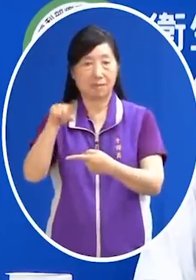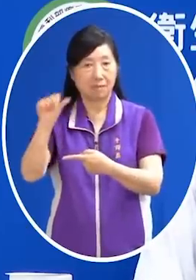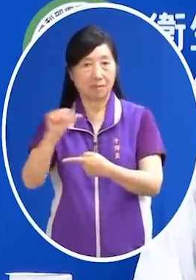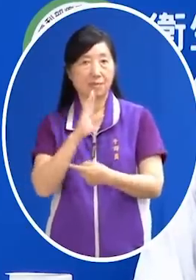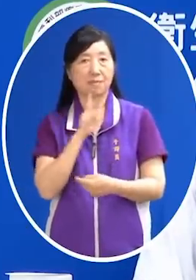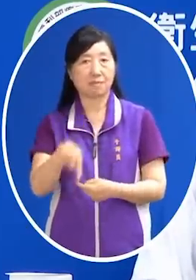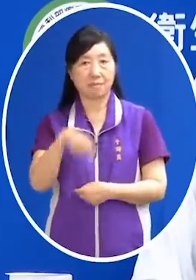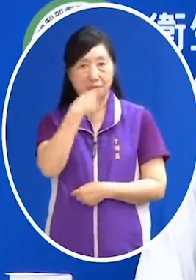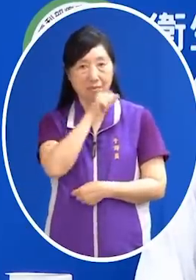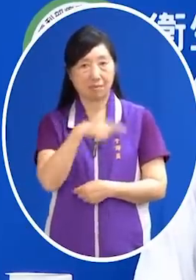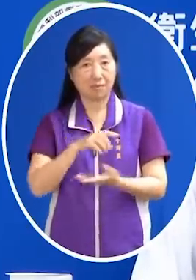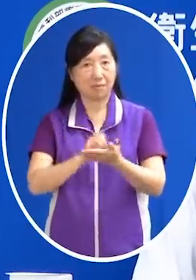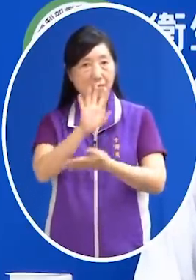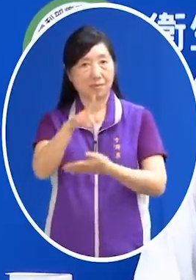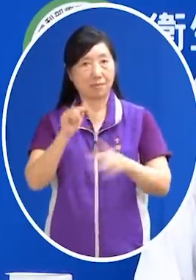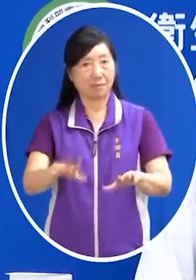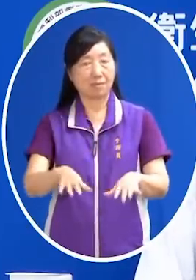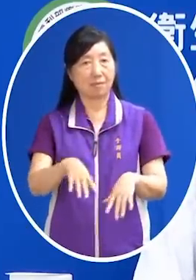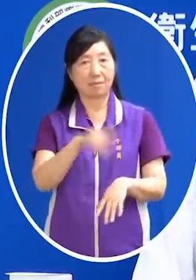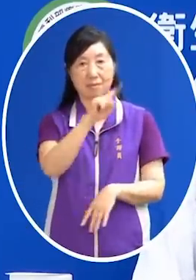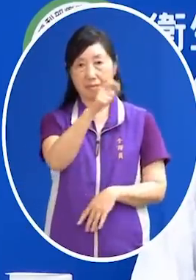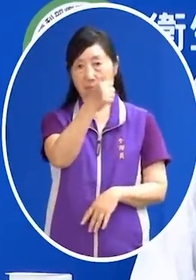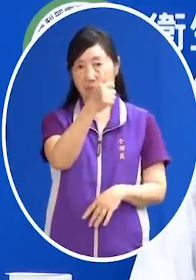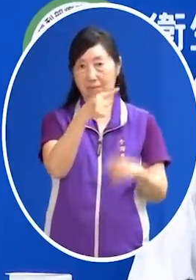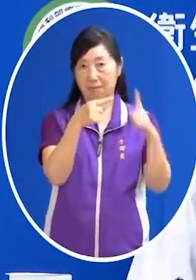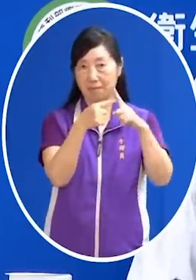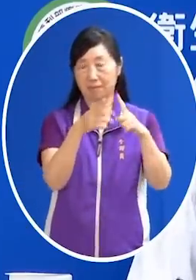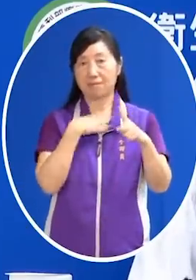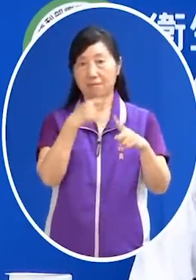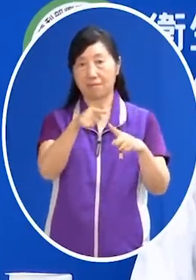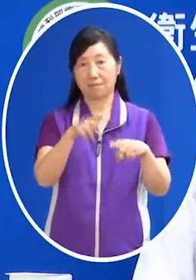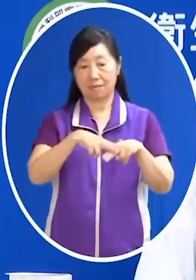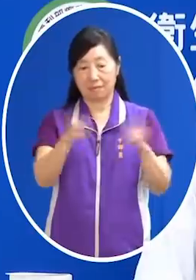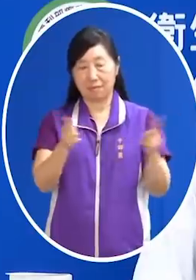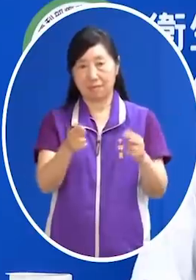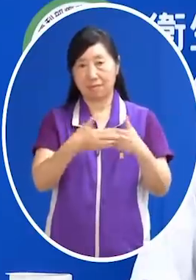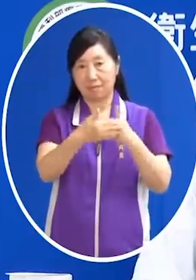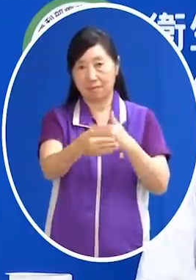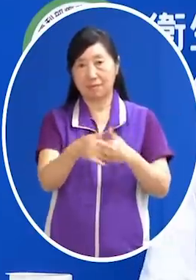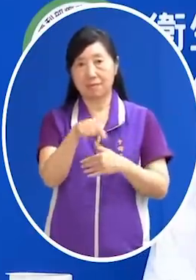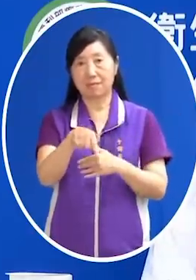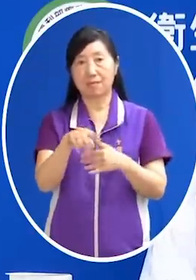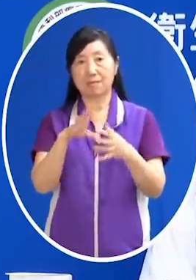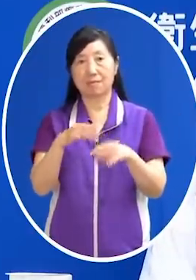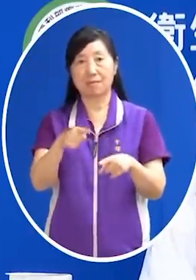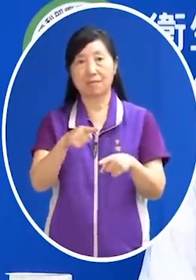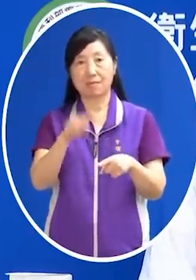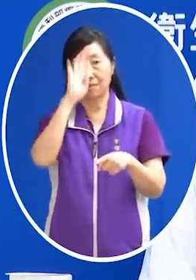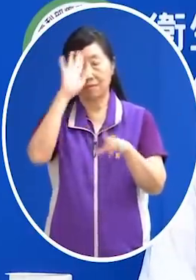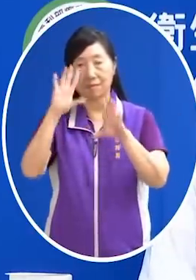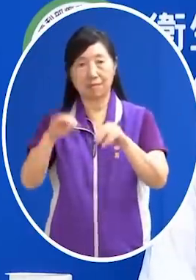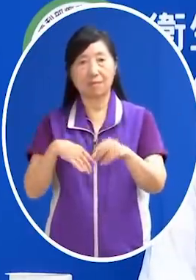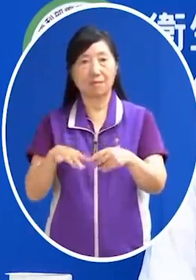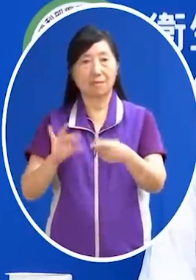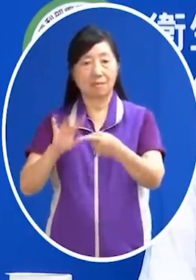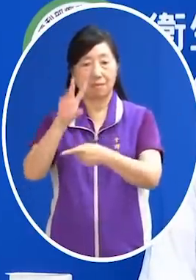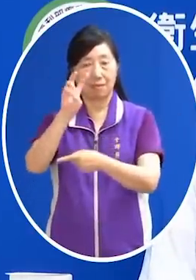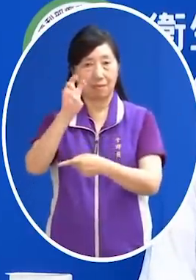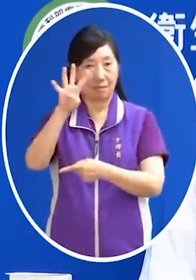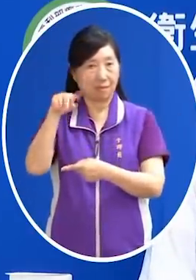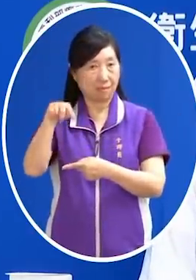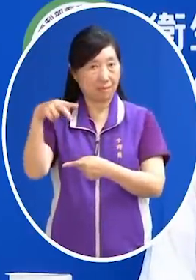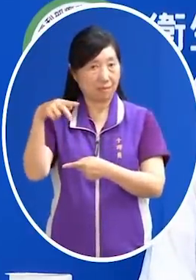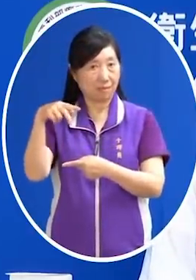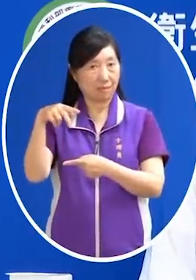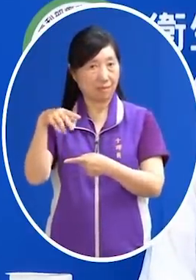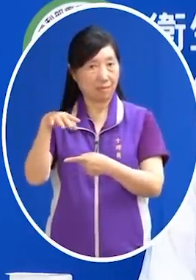湾刚才跟大家报告是155例的解隔离，所以我们的康复的情况是有34.7%，